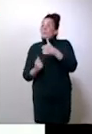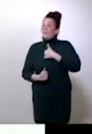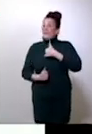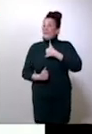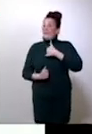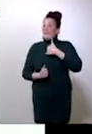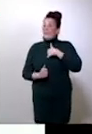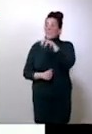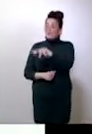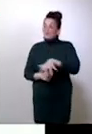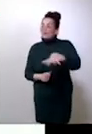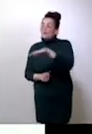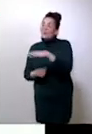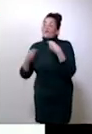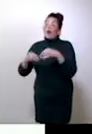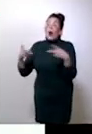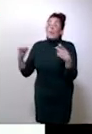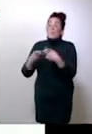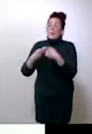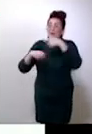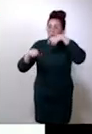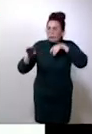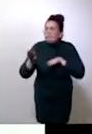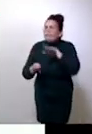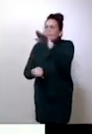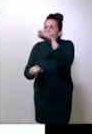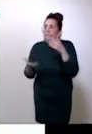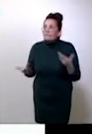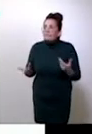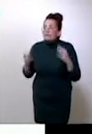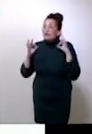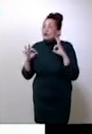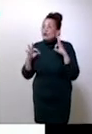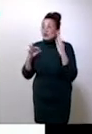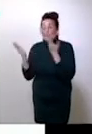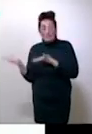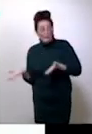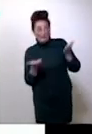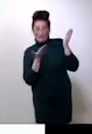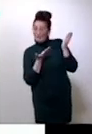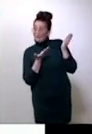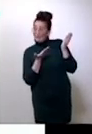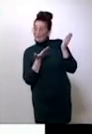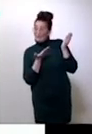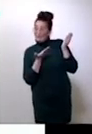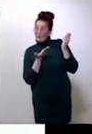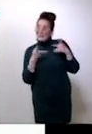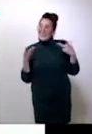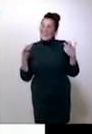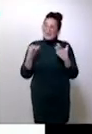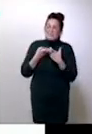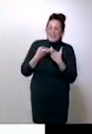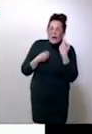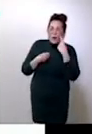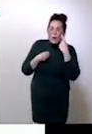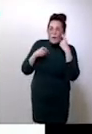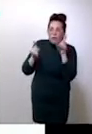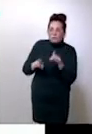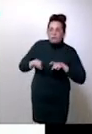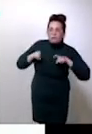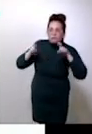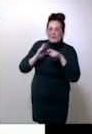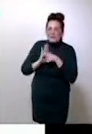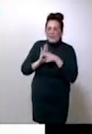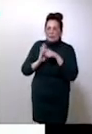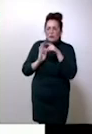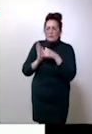forte des prix de vente, avec, comme on peut le voir, une hausse des prix sur 2020